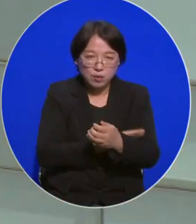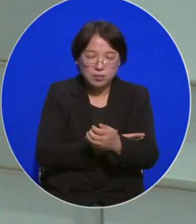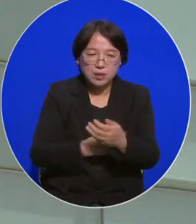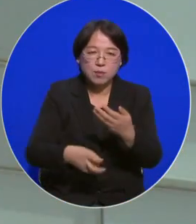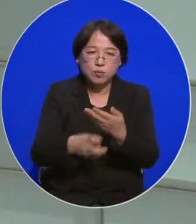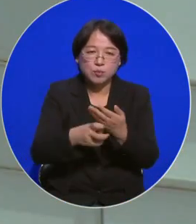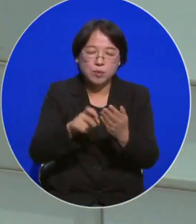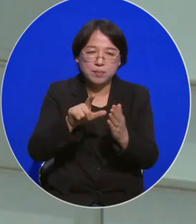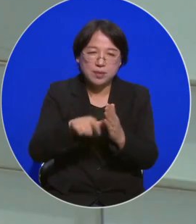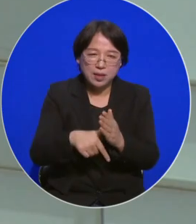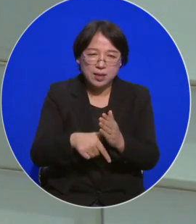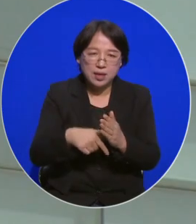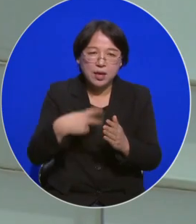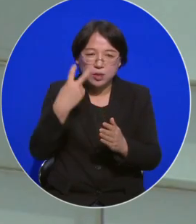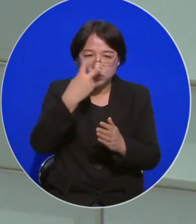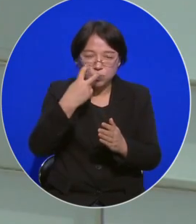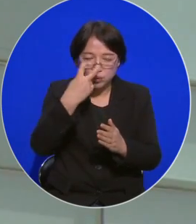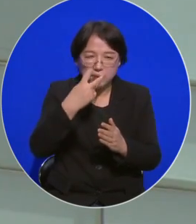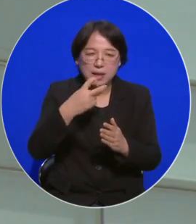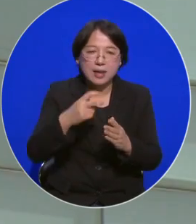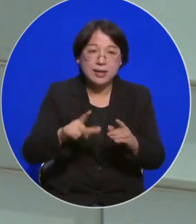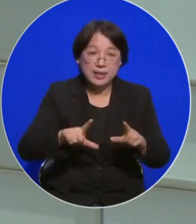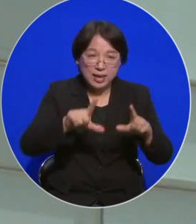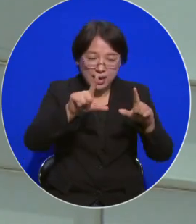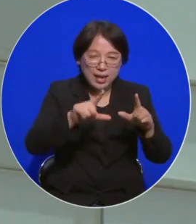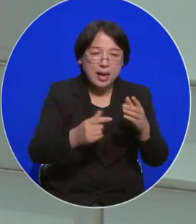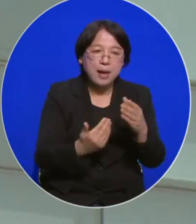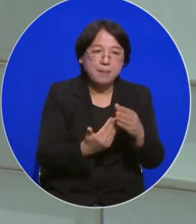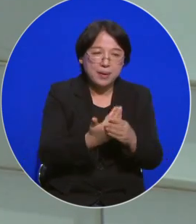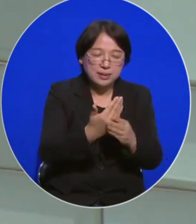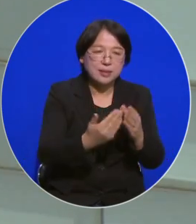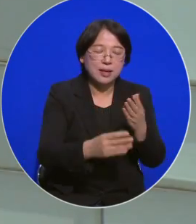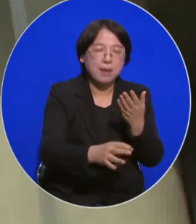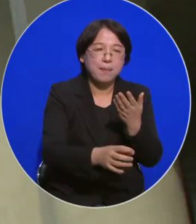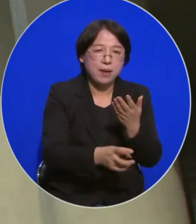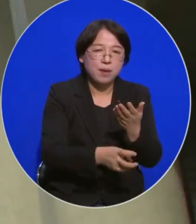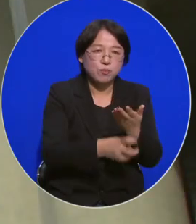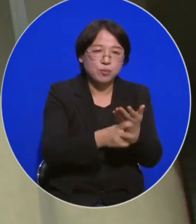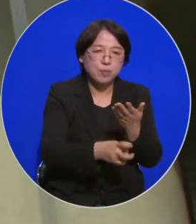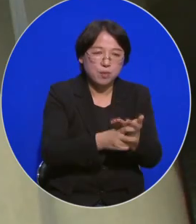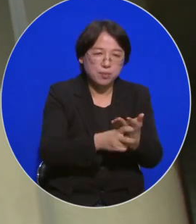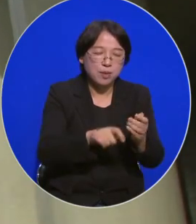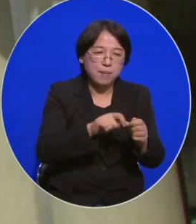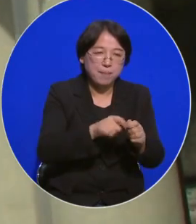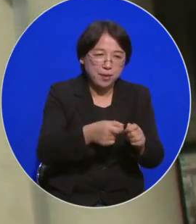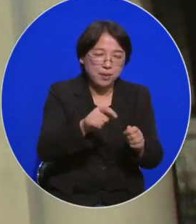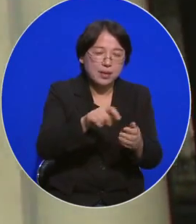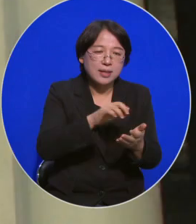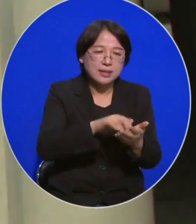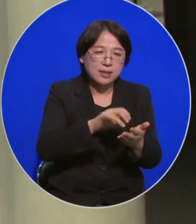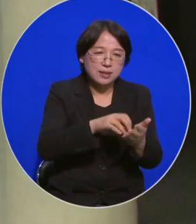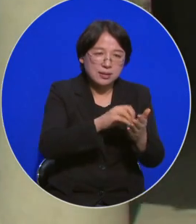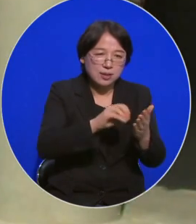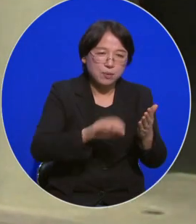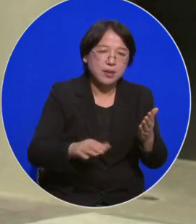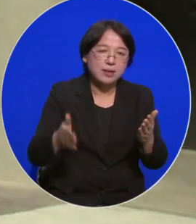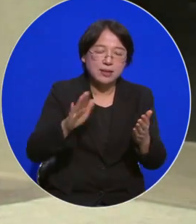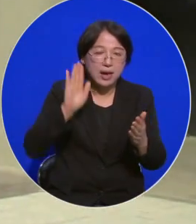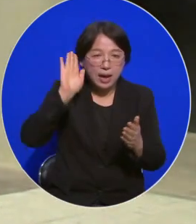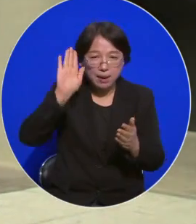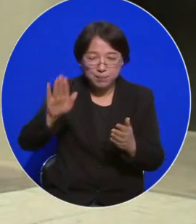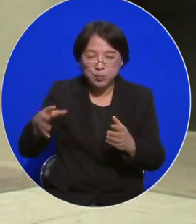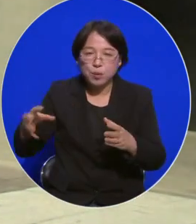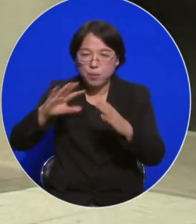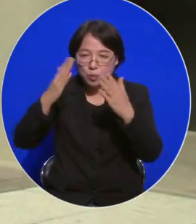조사 시장년도에 발생한 위반 행위는 과징금 산정에서 제외되는데 앞으로는 모두 포함해 치매행위